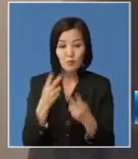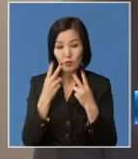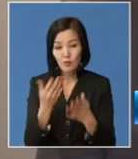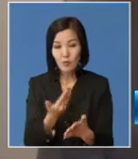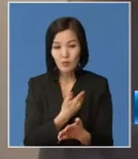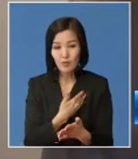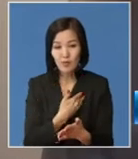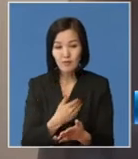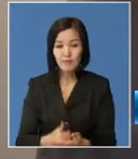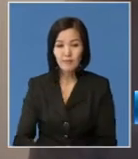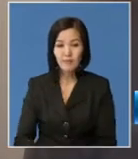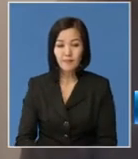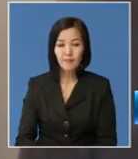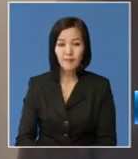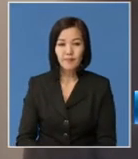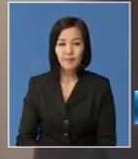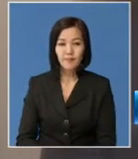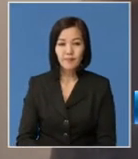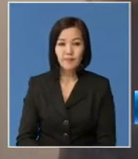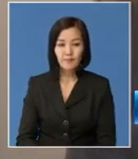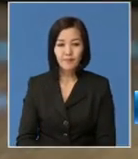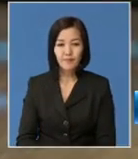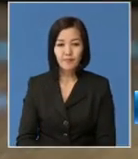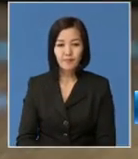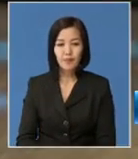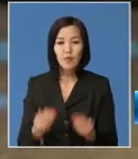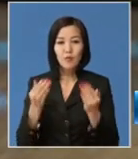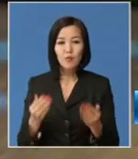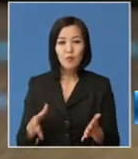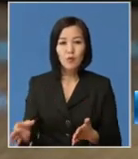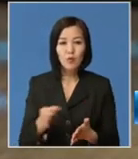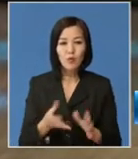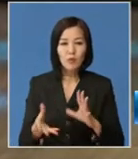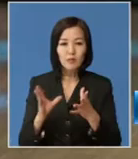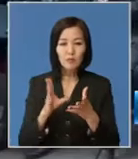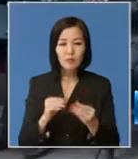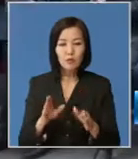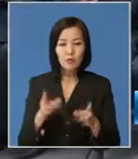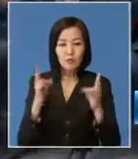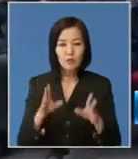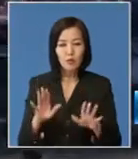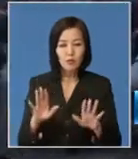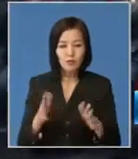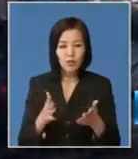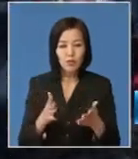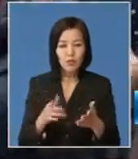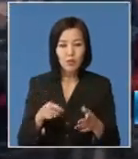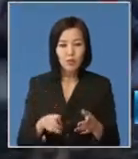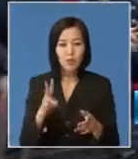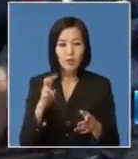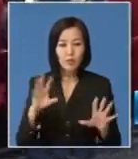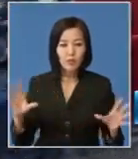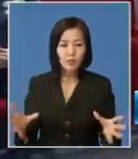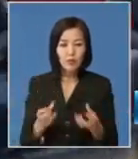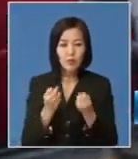өте ризалық білдіріп тұрмын ардагерлер атынан. Бүгінде облыс бойынша төтенше жағдайлар саласында 1200-ге жуық құтқарушы мен